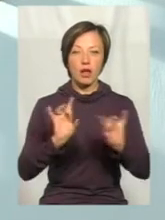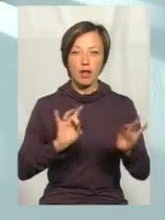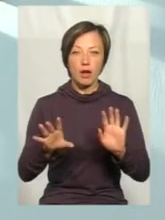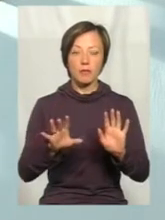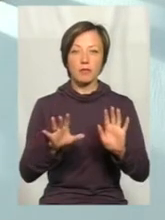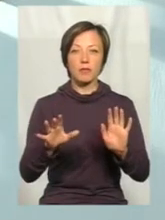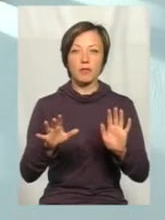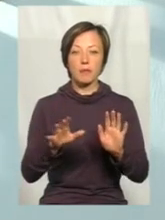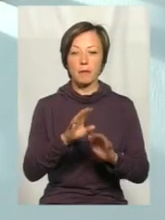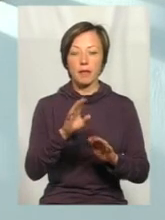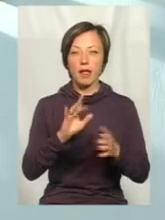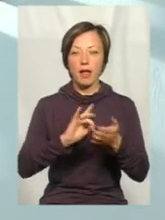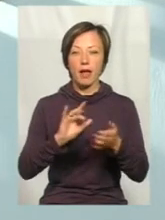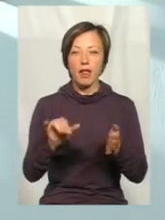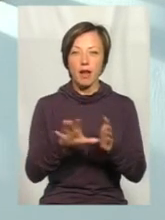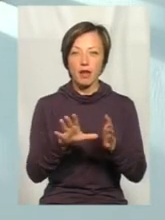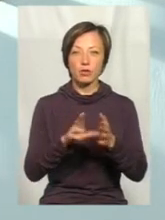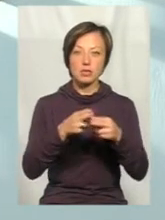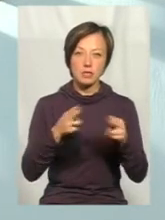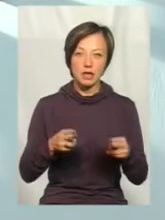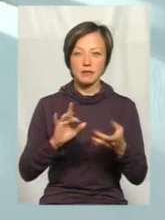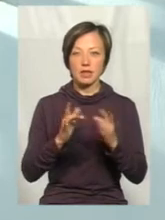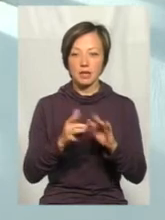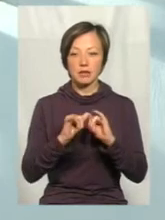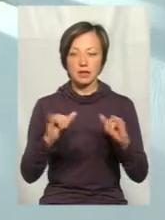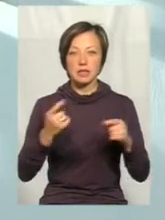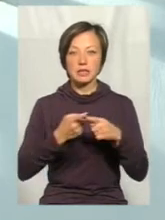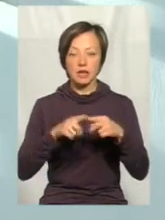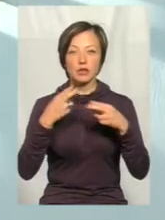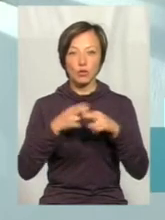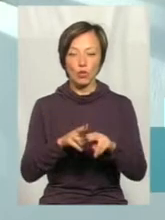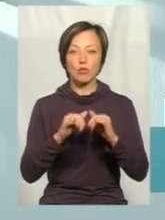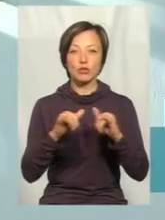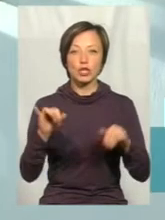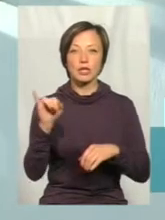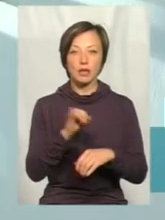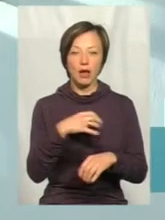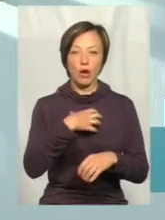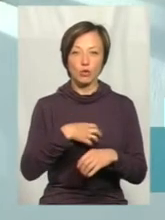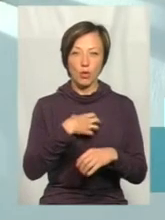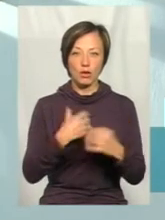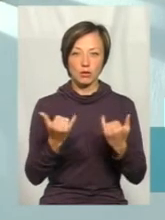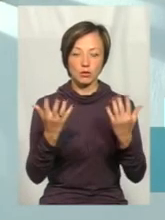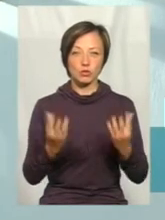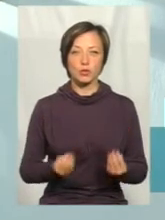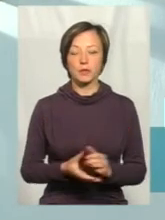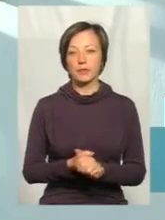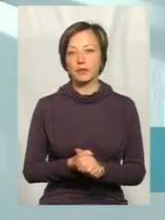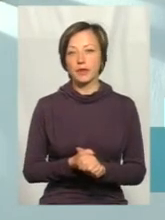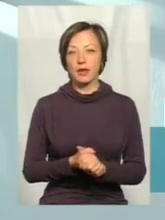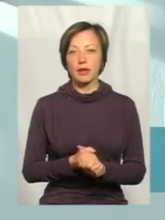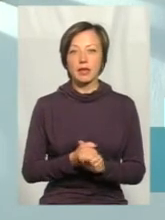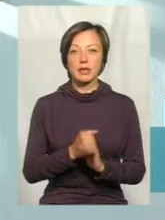ключ електростанції, в інтернеті, скрізь. Тобто ця технологія досить поширена і досить актуальна на сьогодні. Степане, на